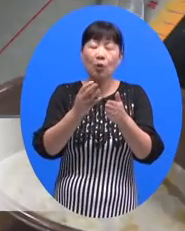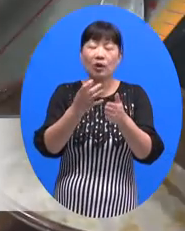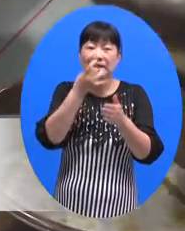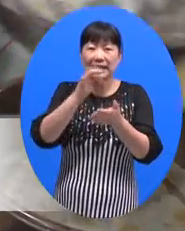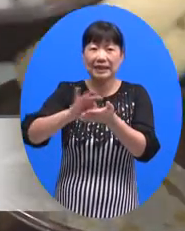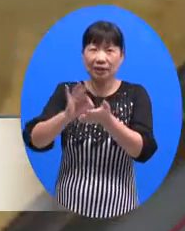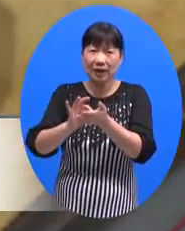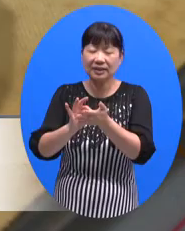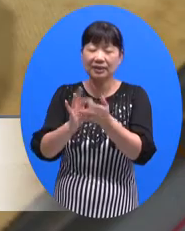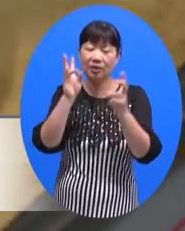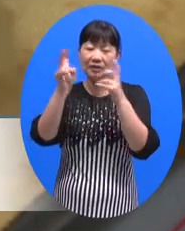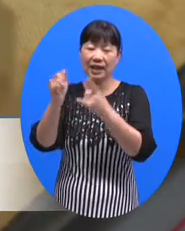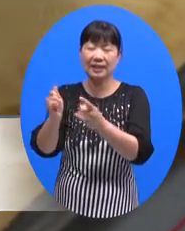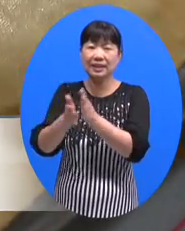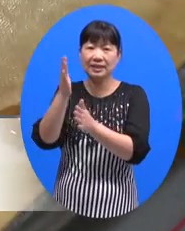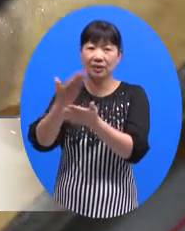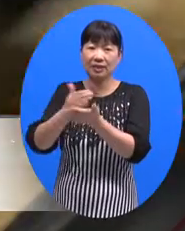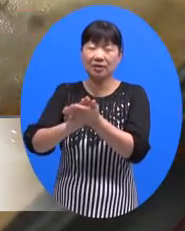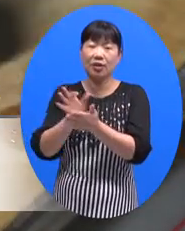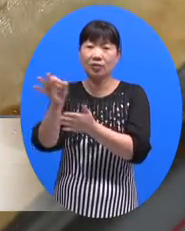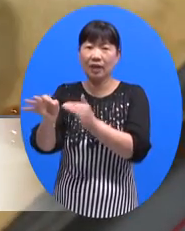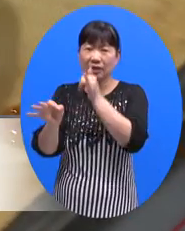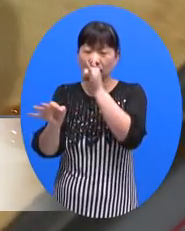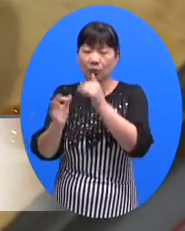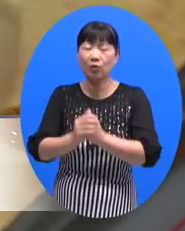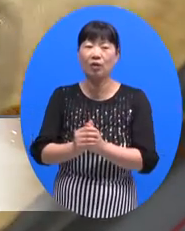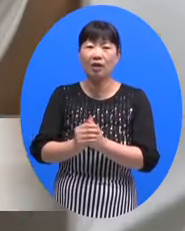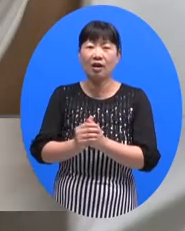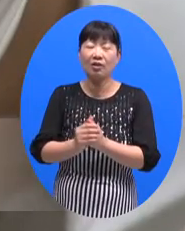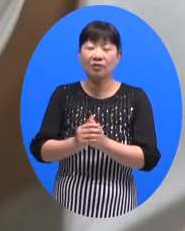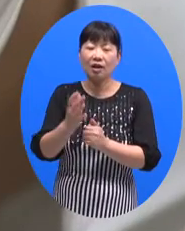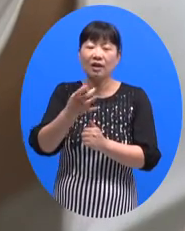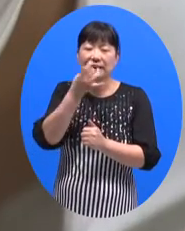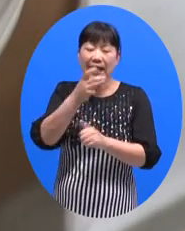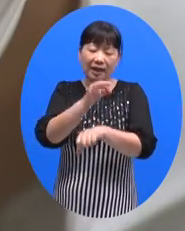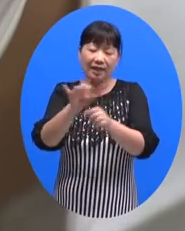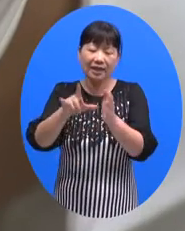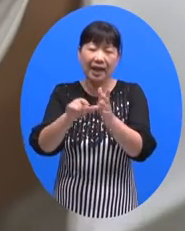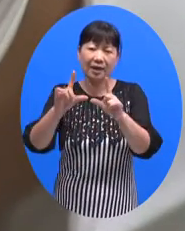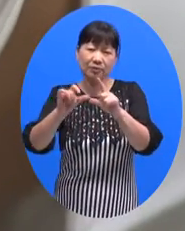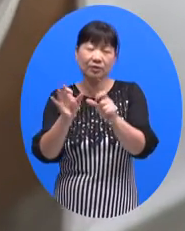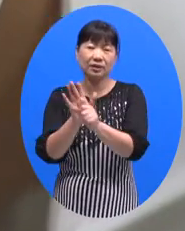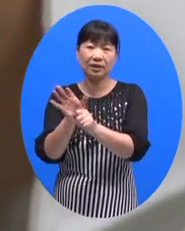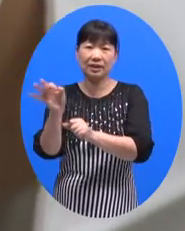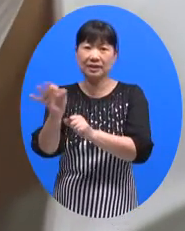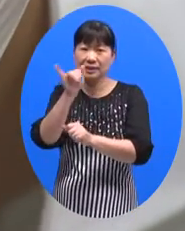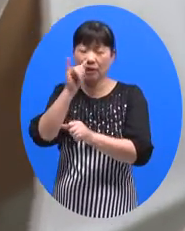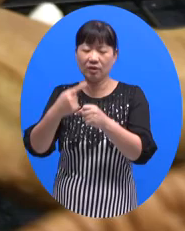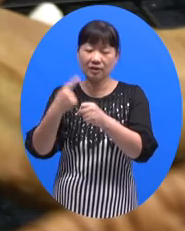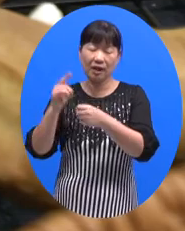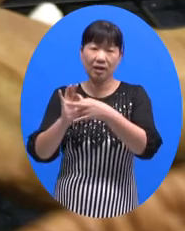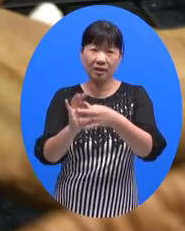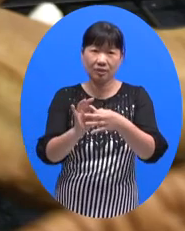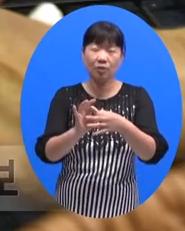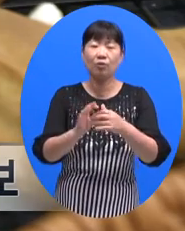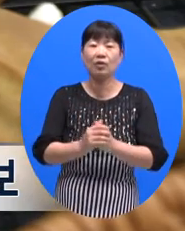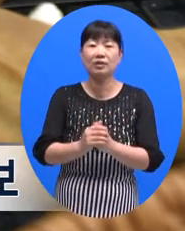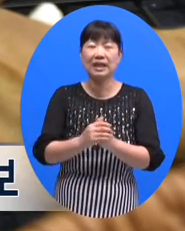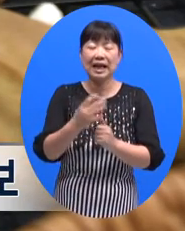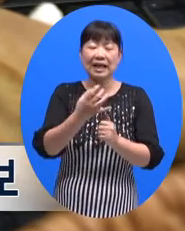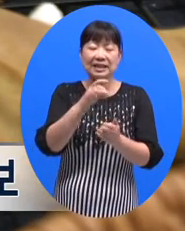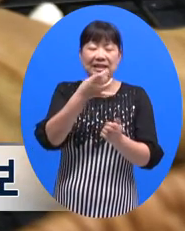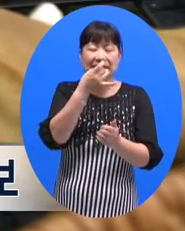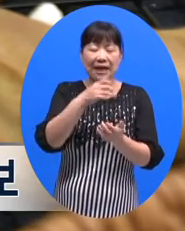업체 시설 개선을 지원하고 경기미 구매금액의 일부를 지원합니다 이와 함께 지난 해에 이어 올해도 쌀 베이킹